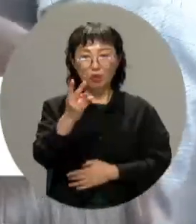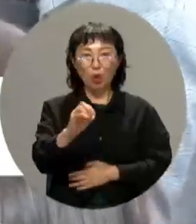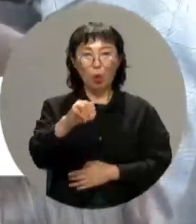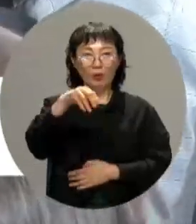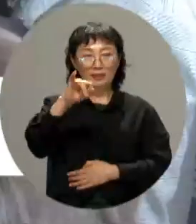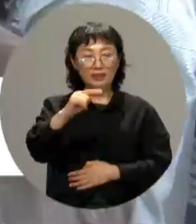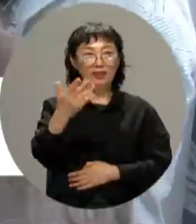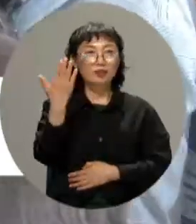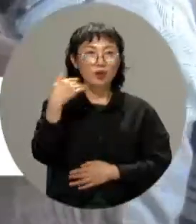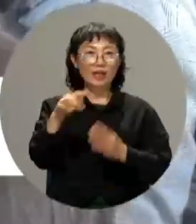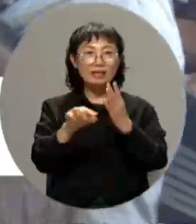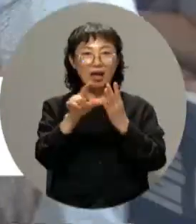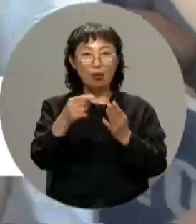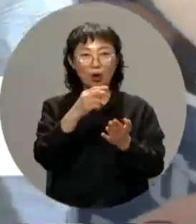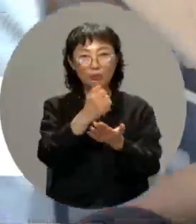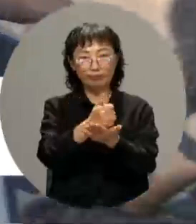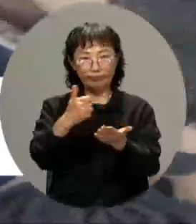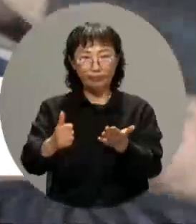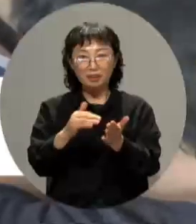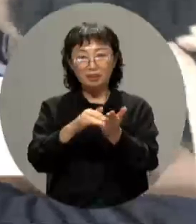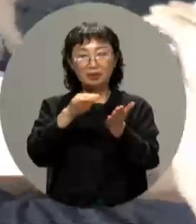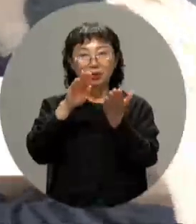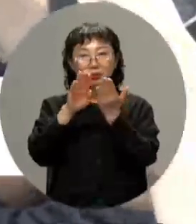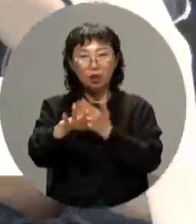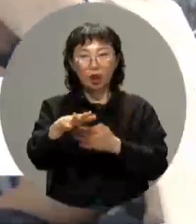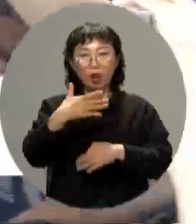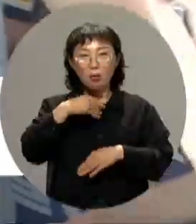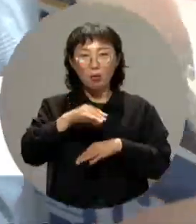4월 물러났고 주무부처인 복지부 장관